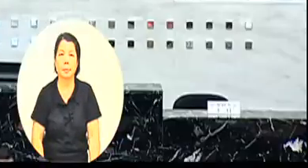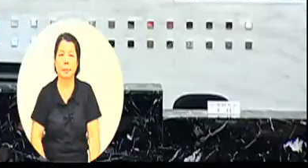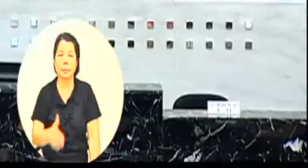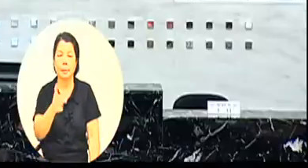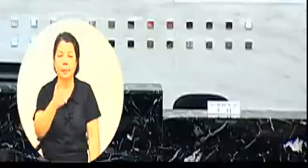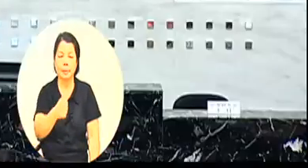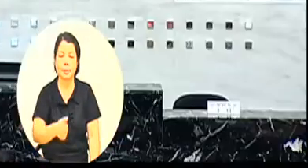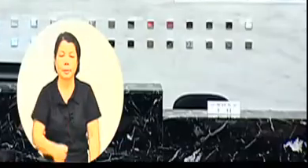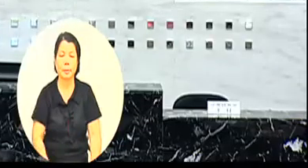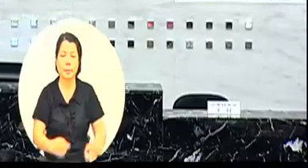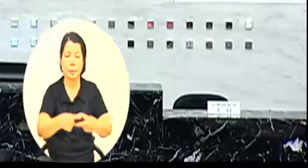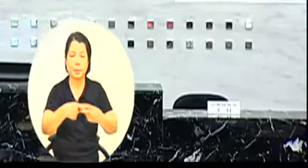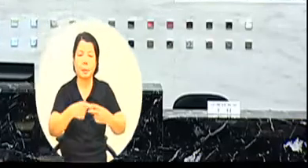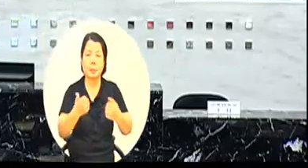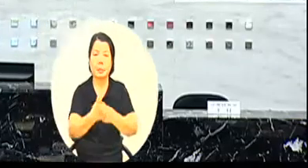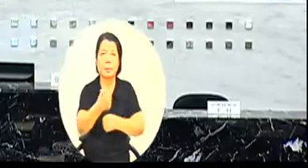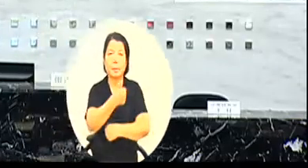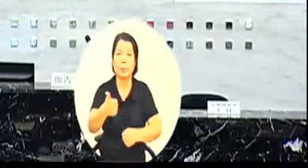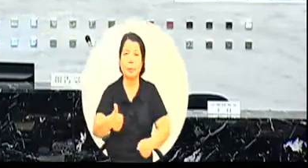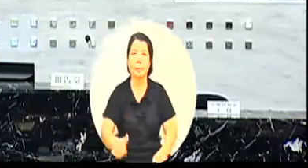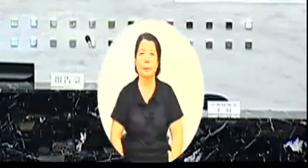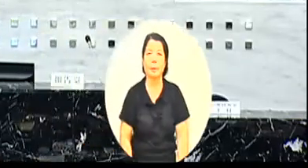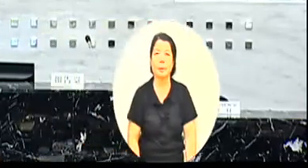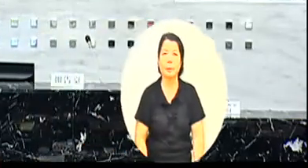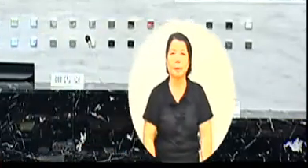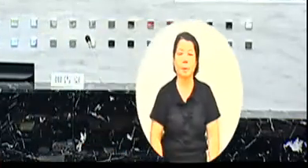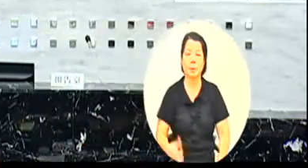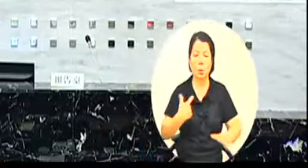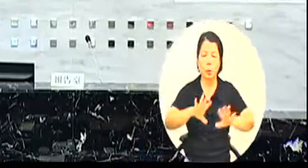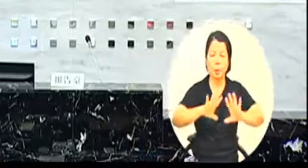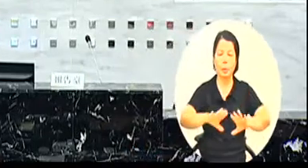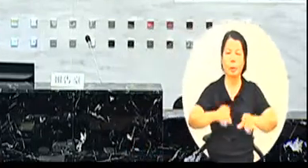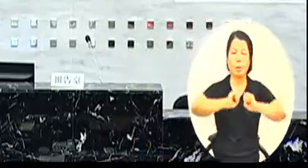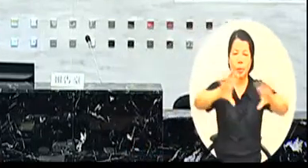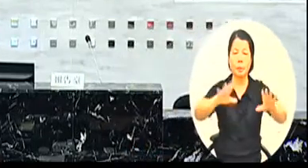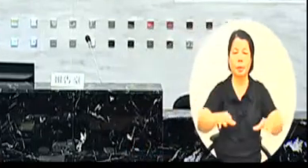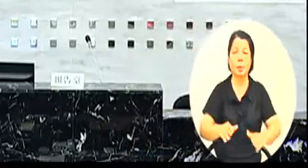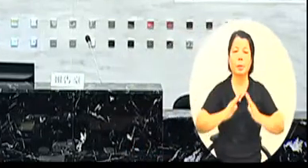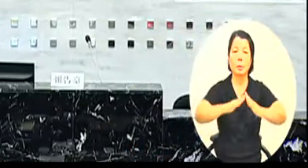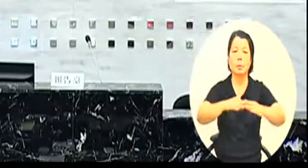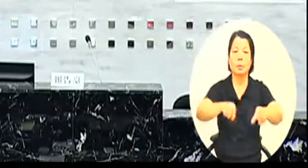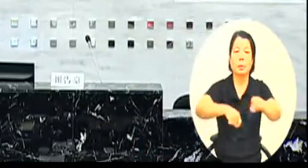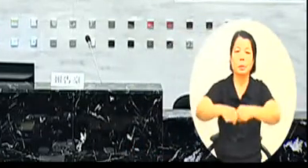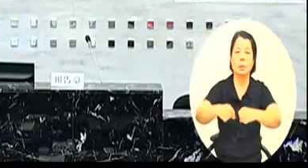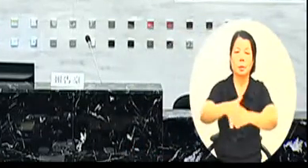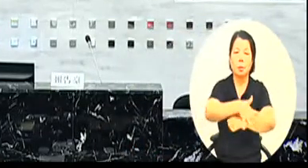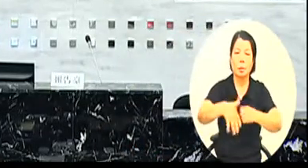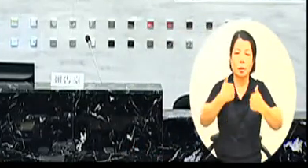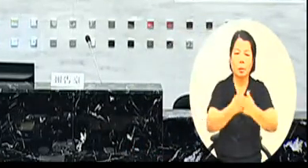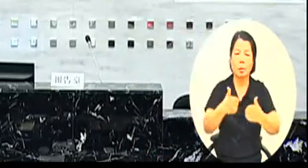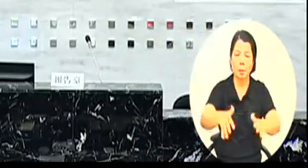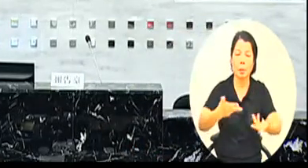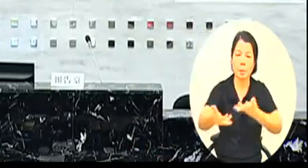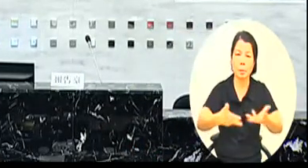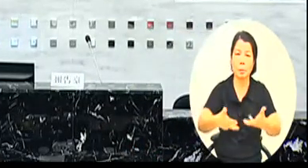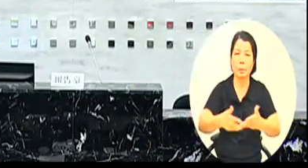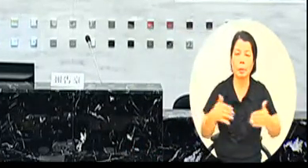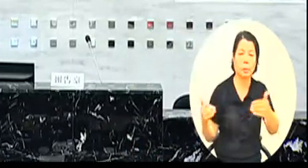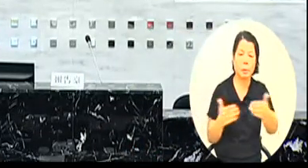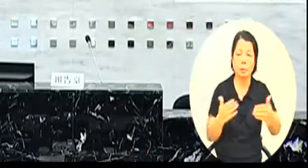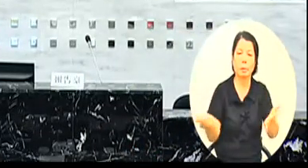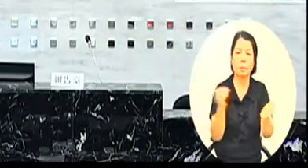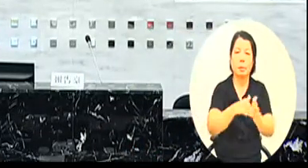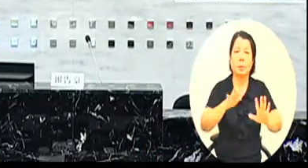谢谢梅珍议员的质询。那我们向大会报告，都市计划委员会业务质询到此全